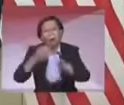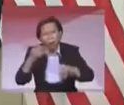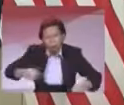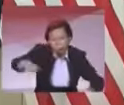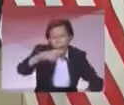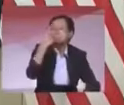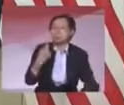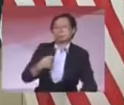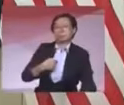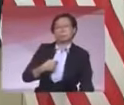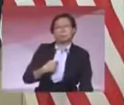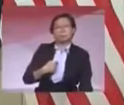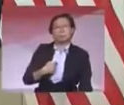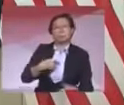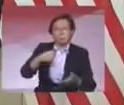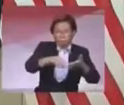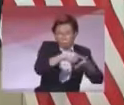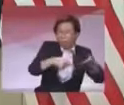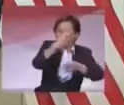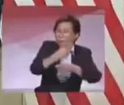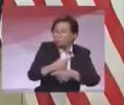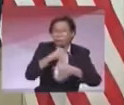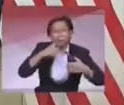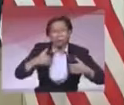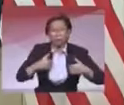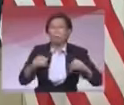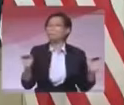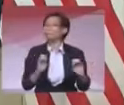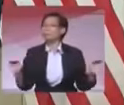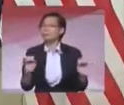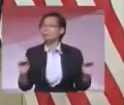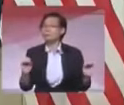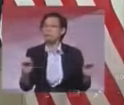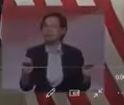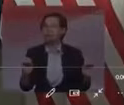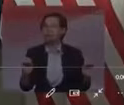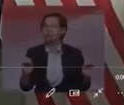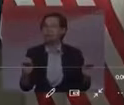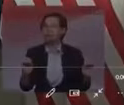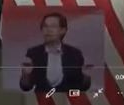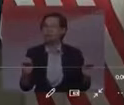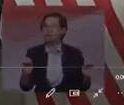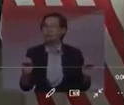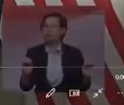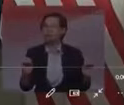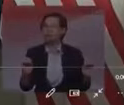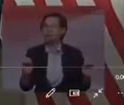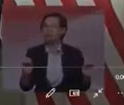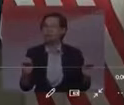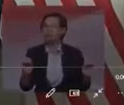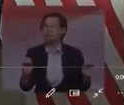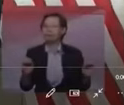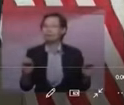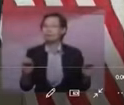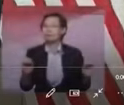tanya saya, pilihan raya sepatutnya tidak diadakan langsung pada hari ini. If that is the case, if you ask